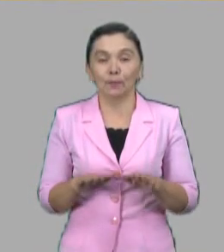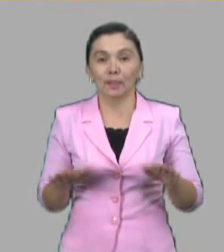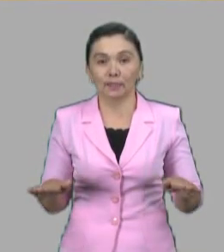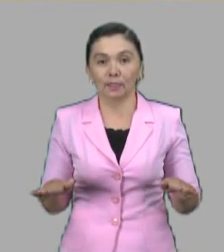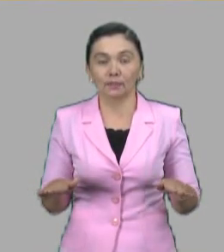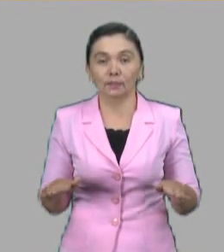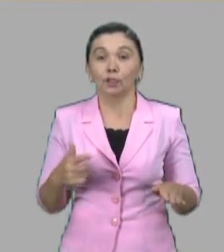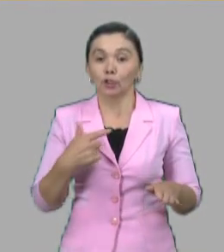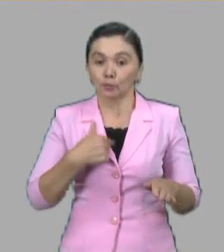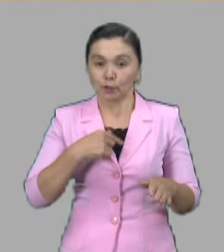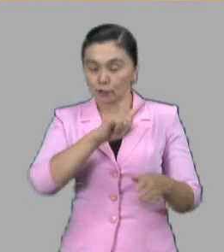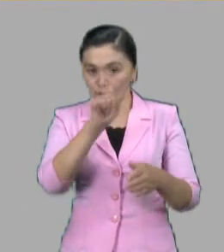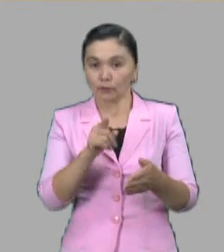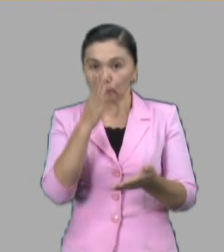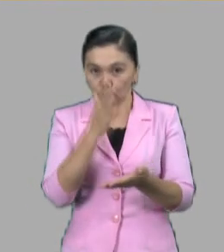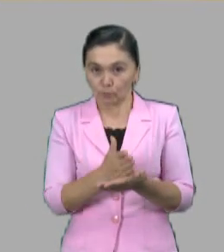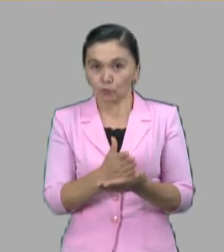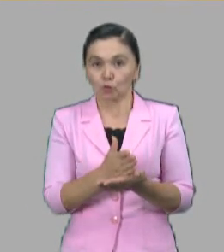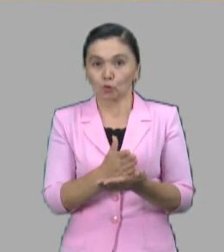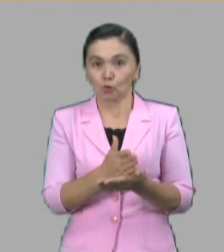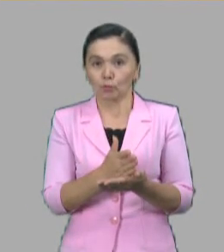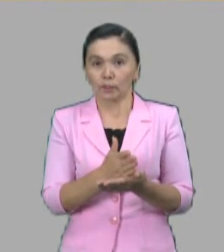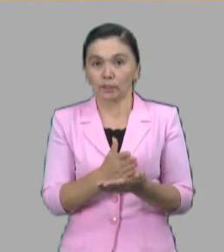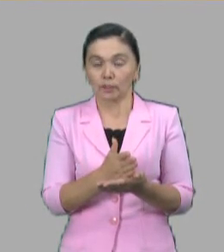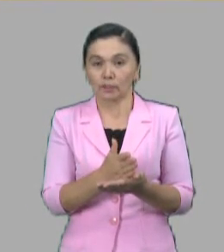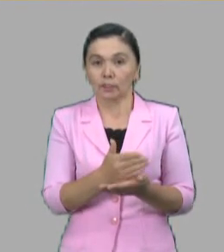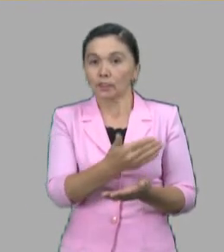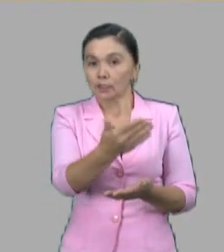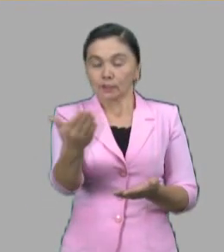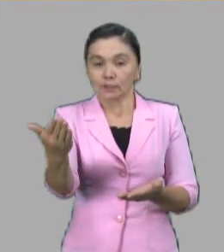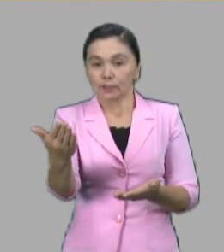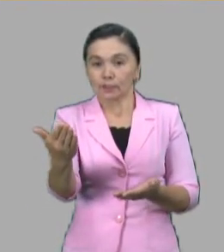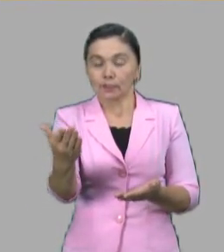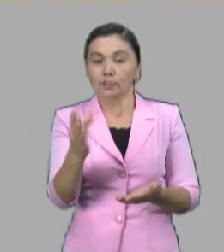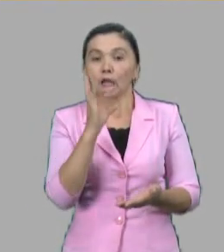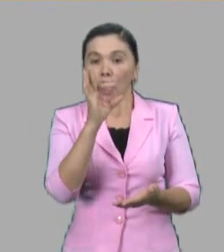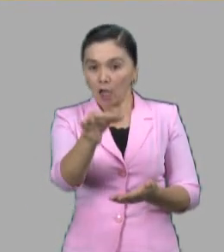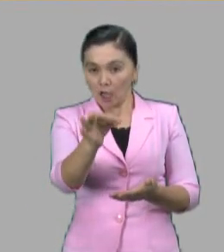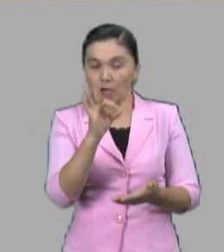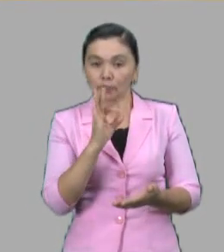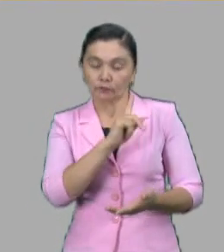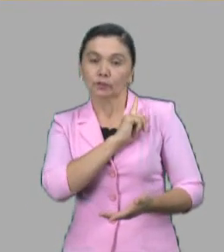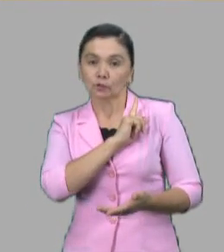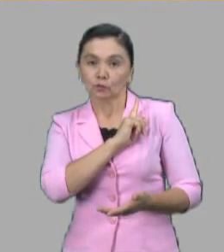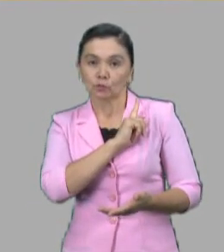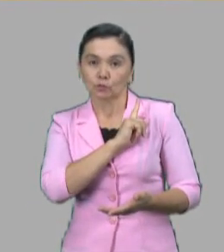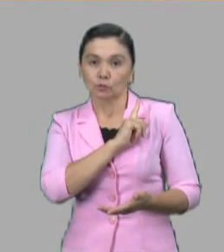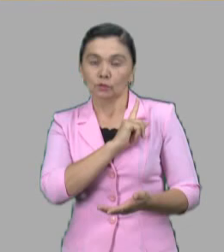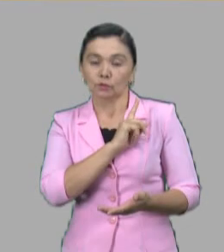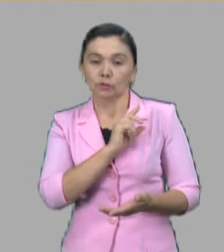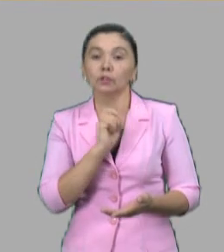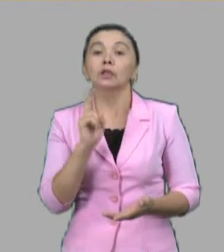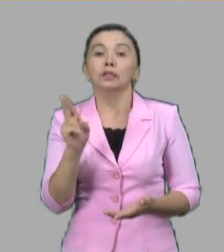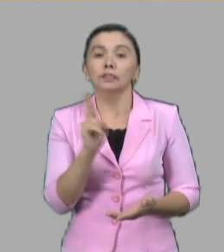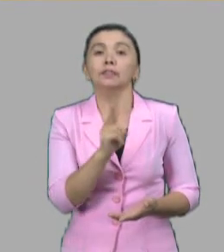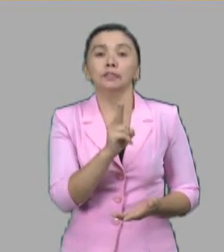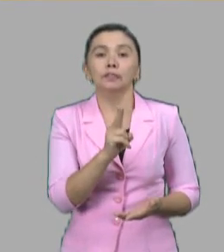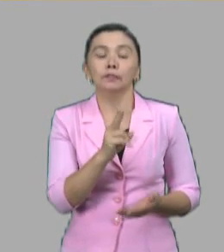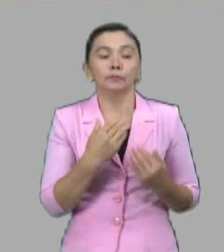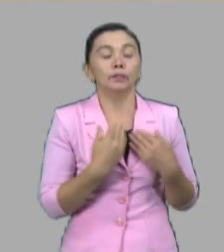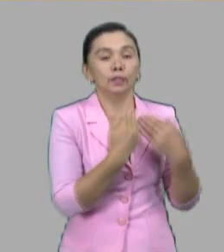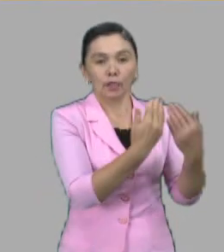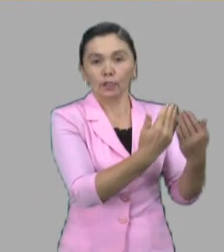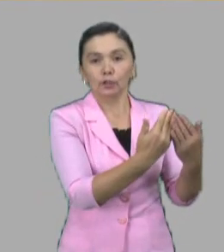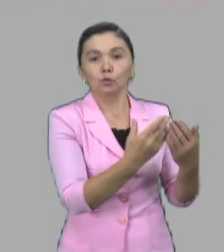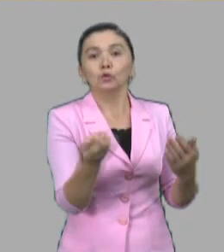Балдар, менде суроолор бар. Силерден жооп күтөм. Кимге кайрылуу керек? Ар